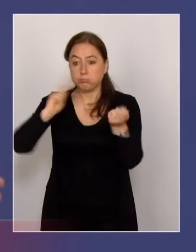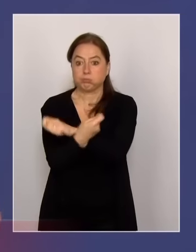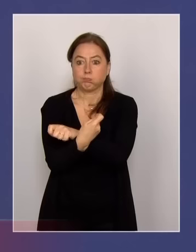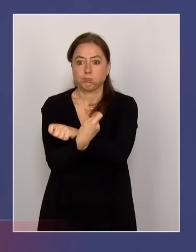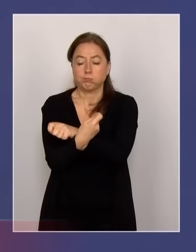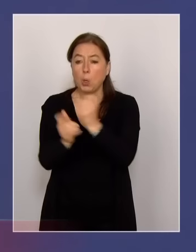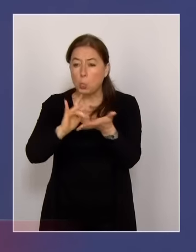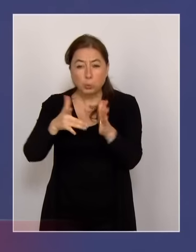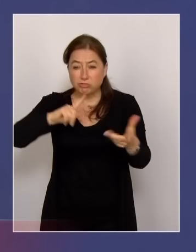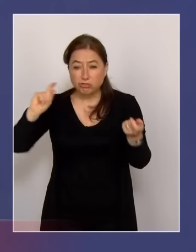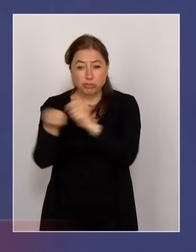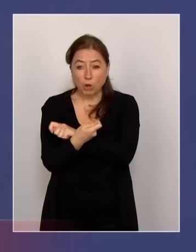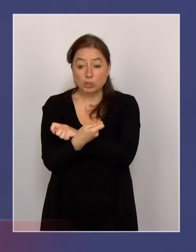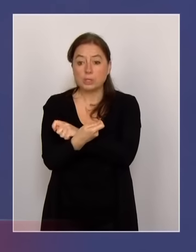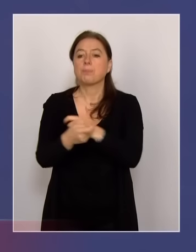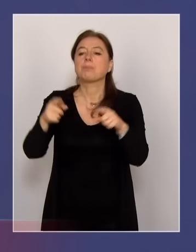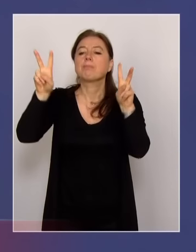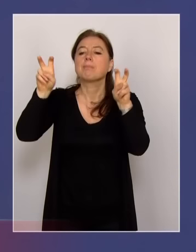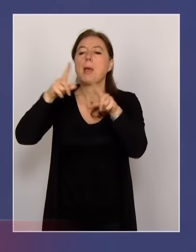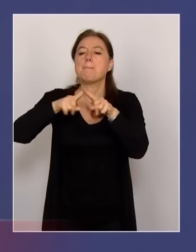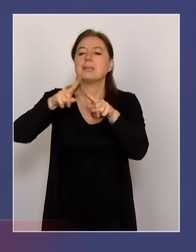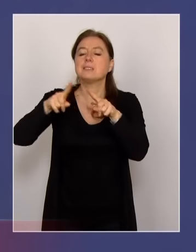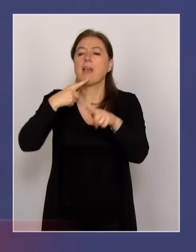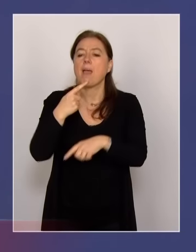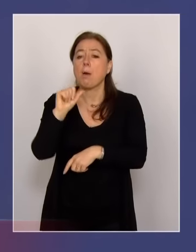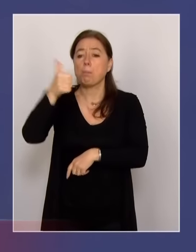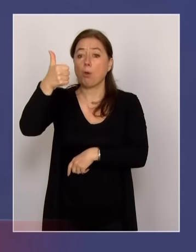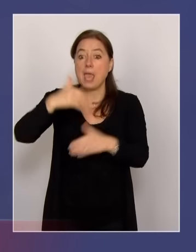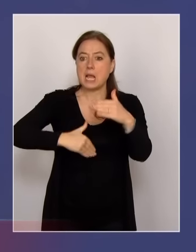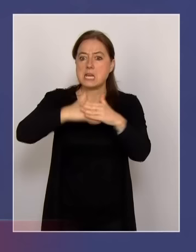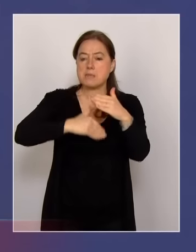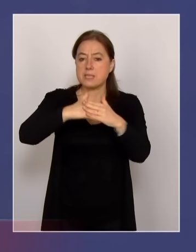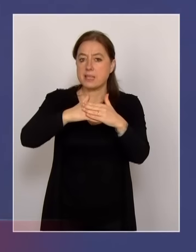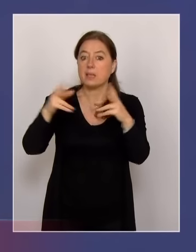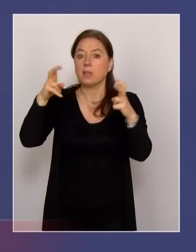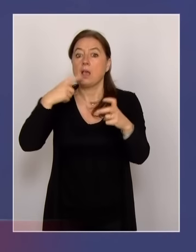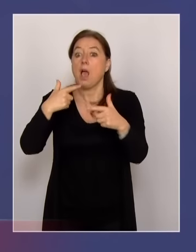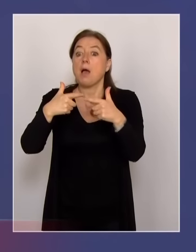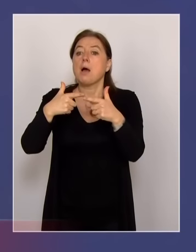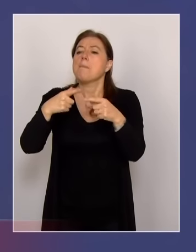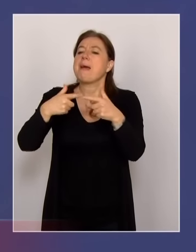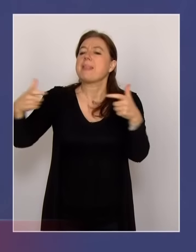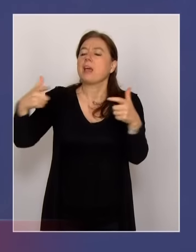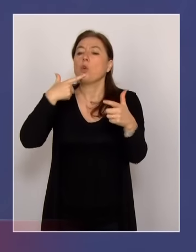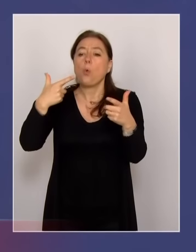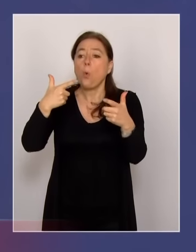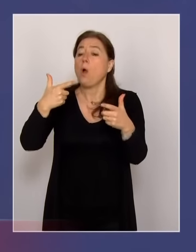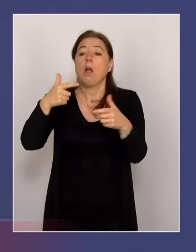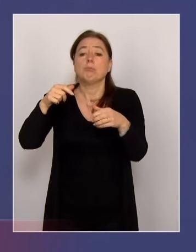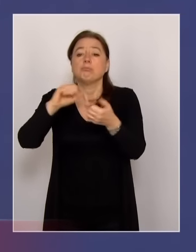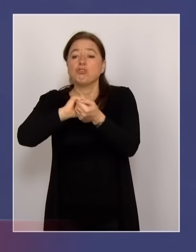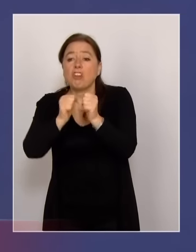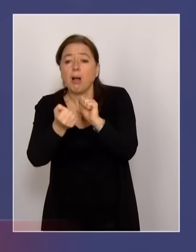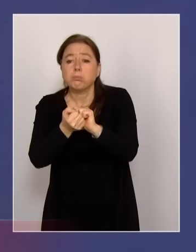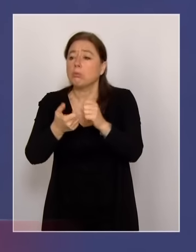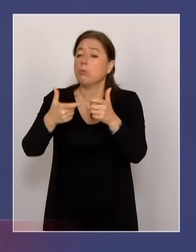tout. Les matières premières sont limitées, matériaux critiques, énergie. Et pour ce qui est des énergies fossiles, nous ne les produisons pas